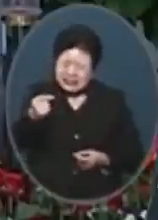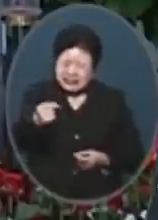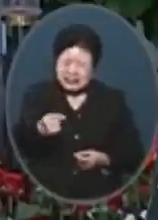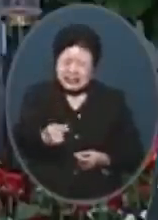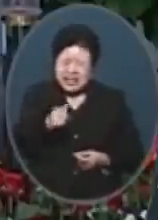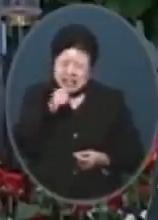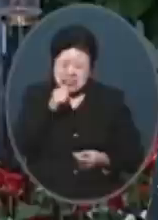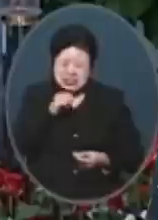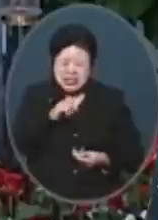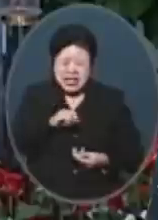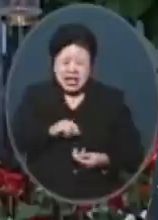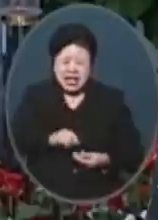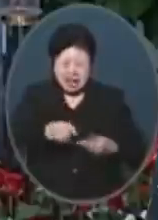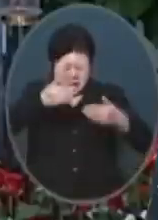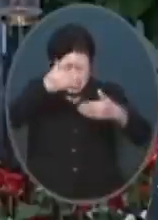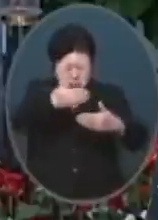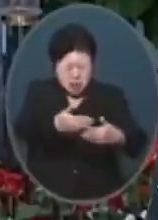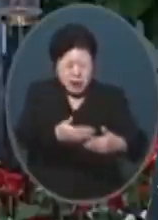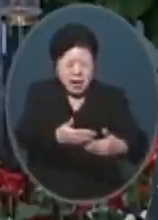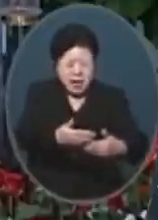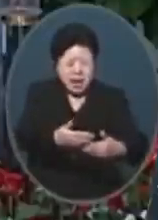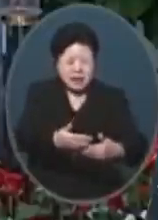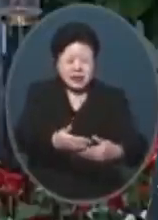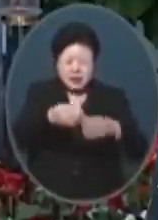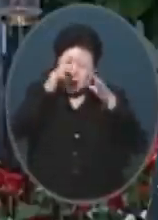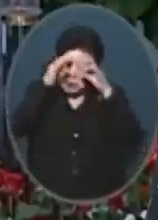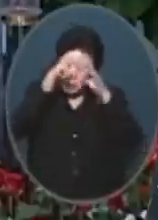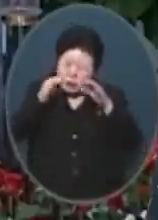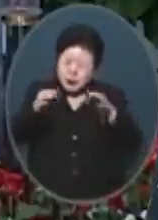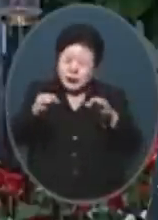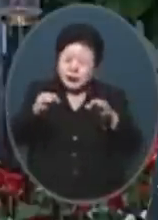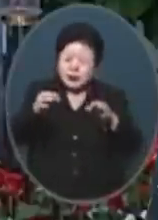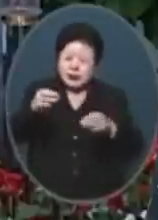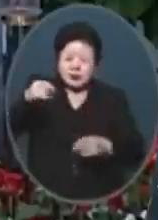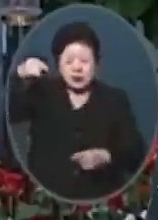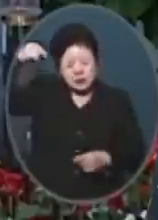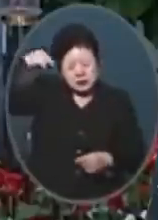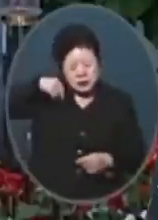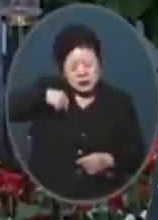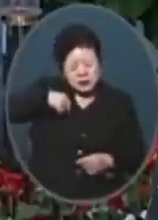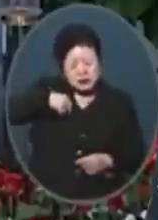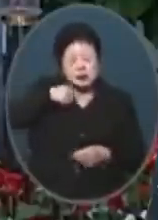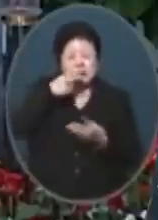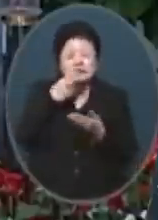눈앞에 어른거릴 때 삶의 의욕을 잃고 자리에 누운 채